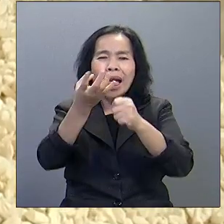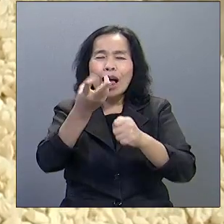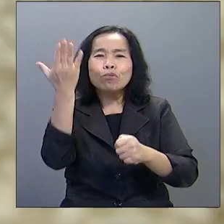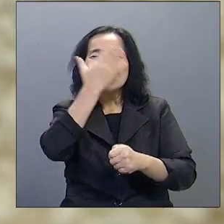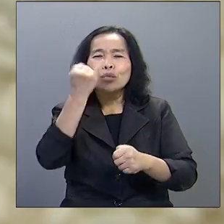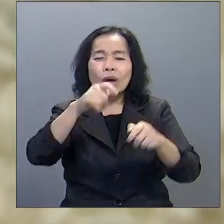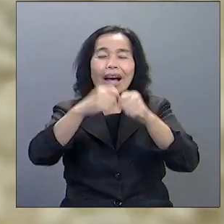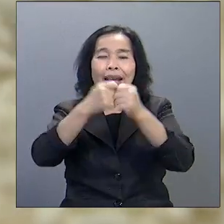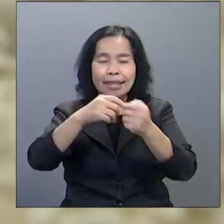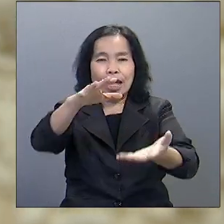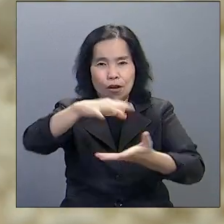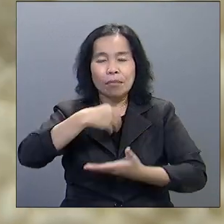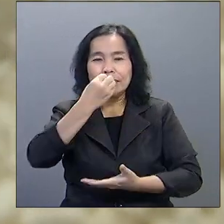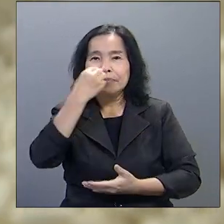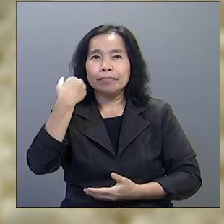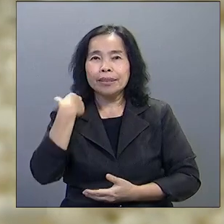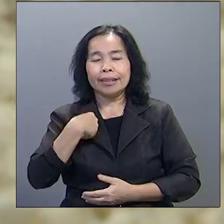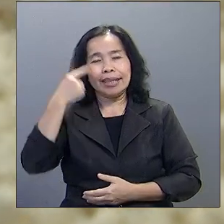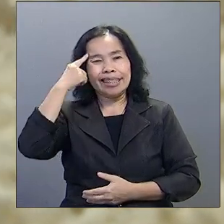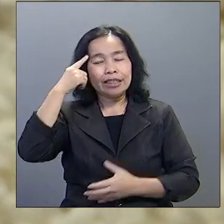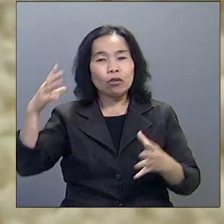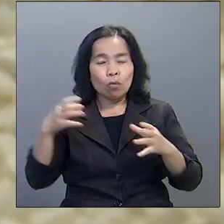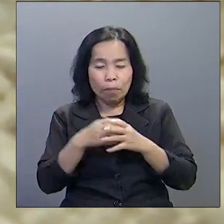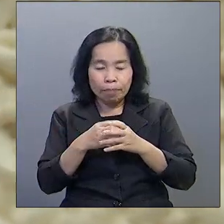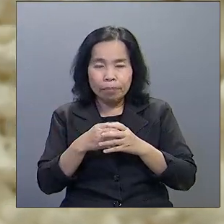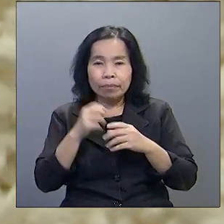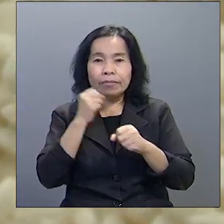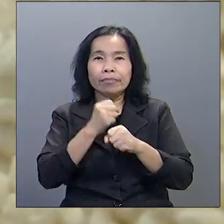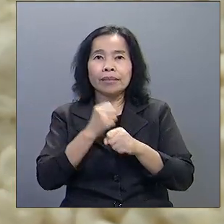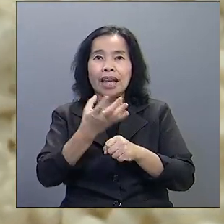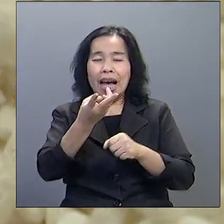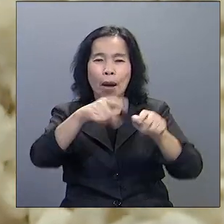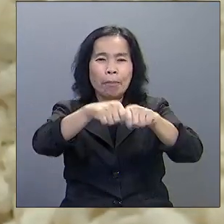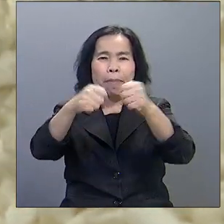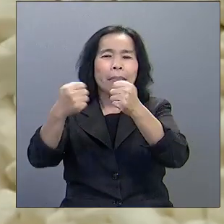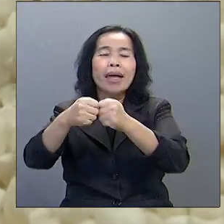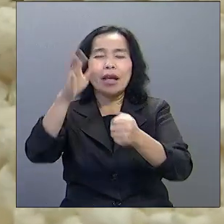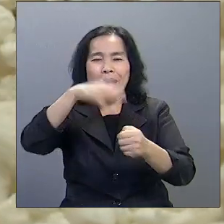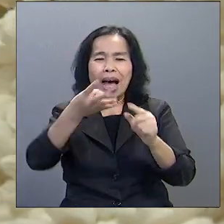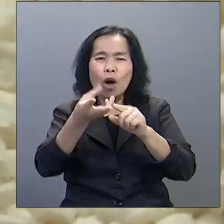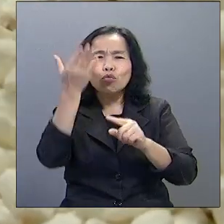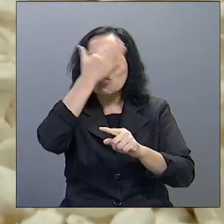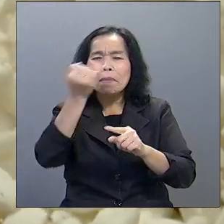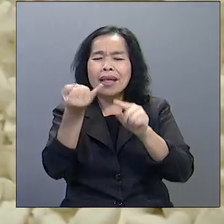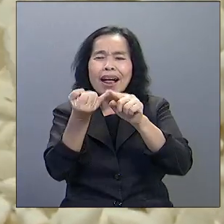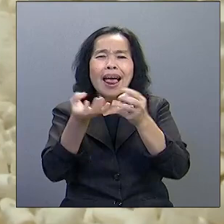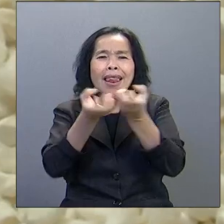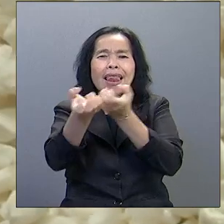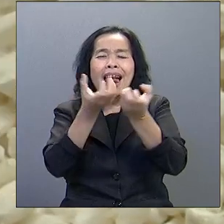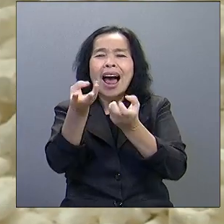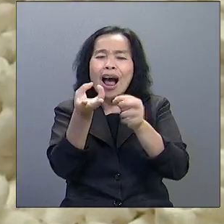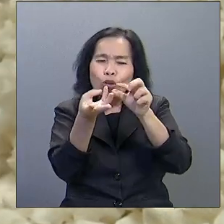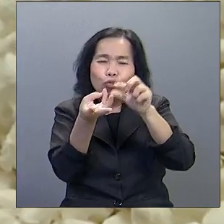เขาก็เลยเราพวกเราก็เลยร่วมกันระดมทุนตัวข้าวหักนี้ขึ้นมาฮะแล้วก็ได้เงินสนับสนุนมาอีก